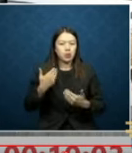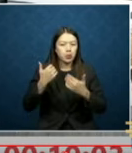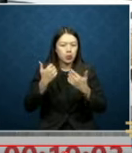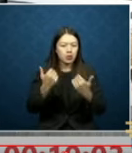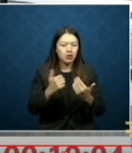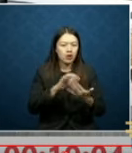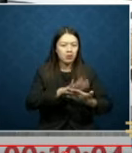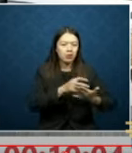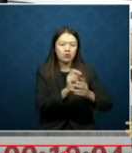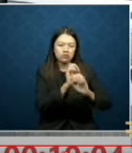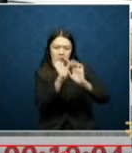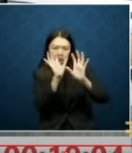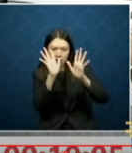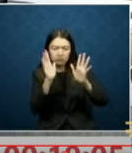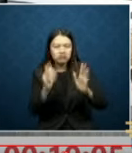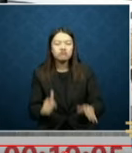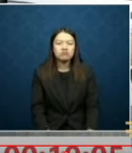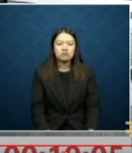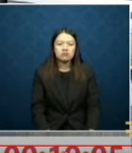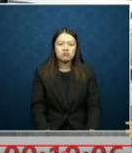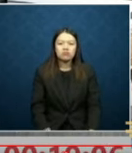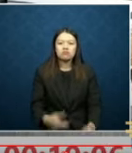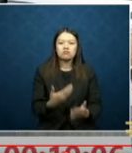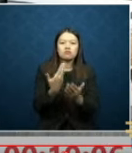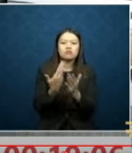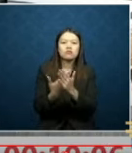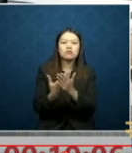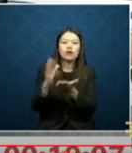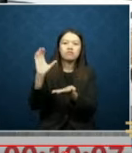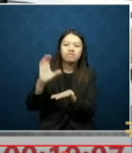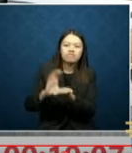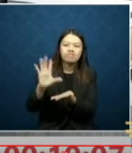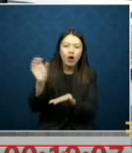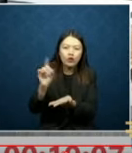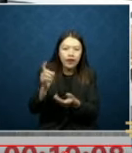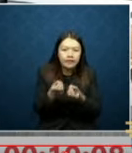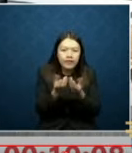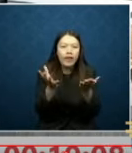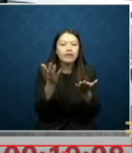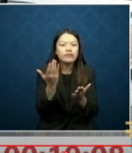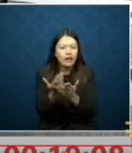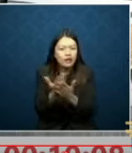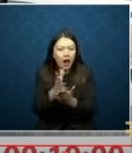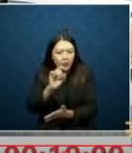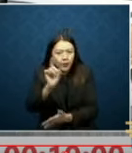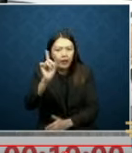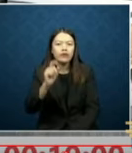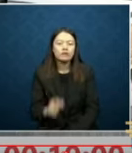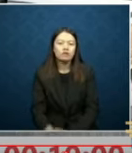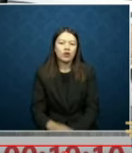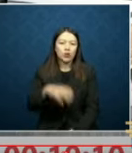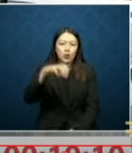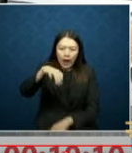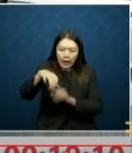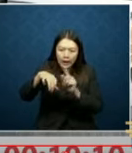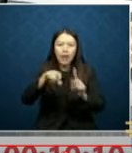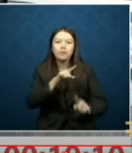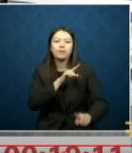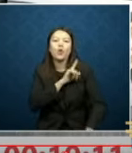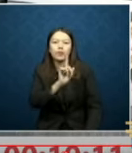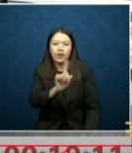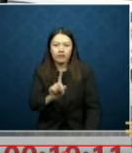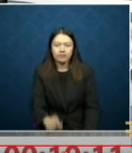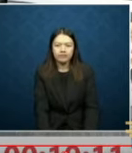โยบายก็ยังไม่ชัดเจนว่าจะนำเงินมาจากไหนยังไม่ชัดเจนว่าหน่วยงานไหนจะรับผิดช